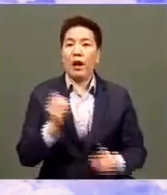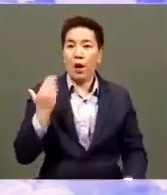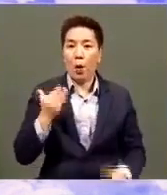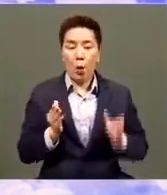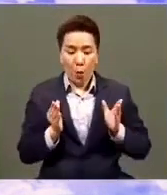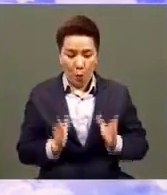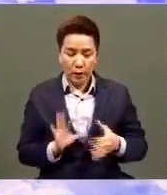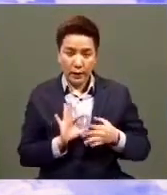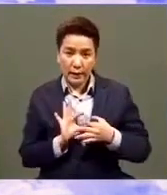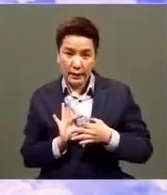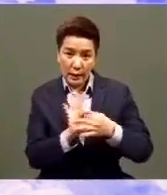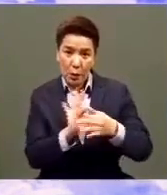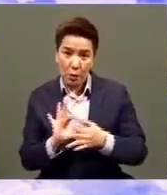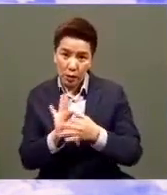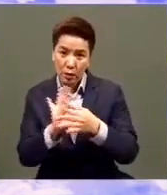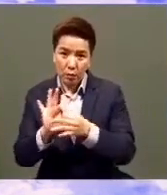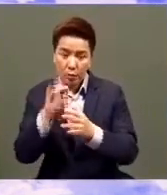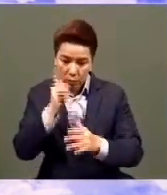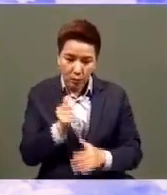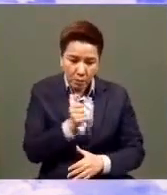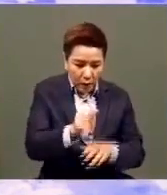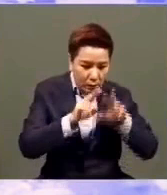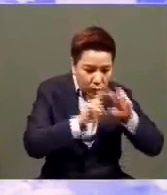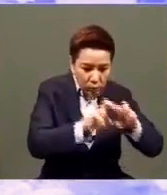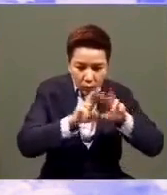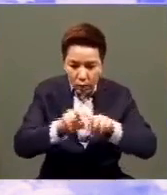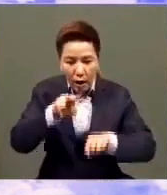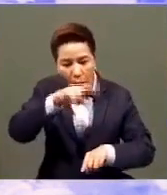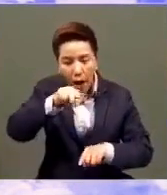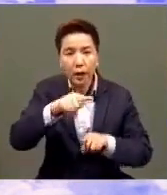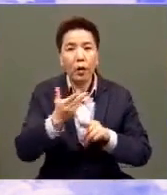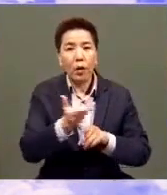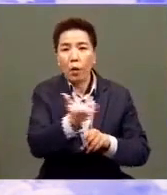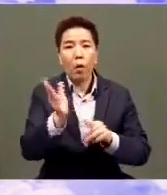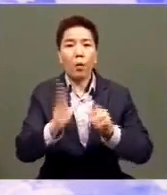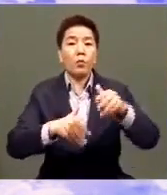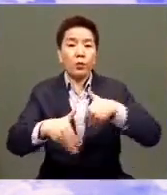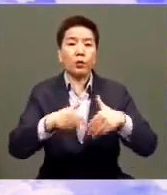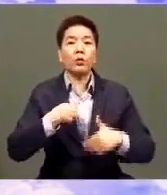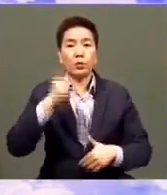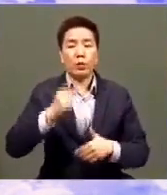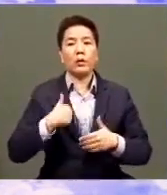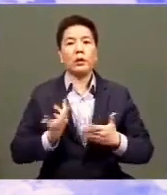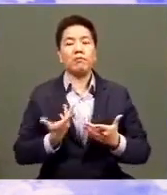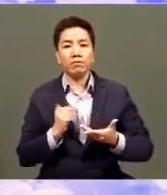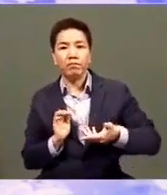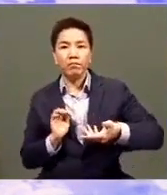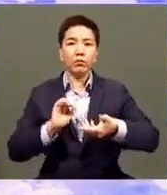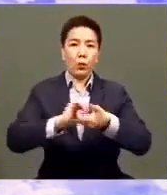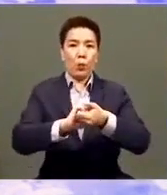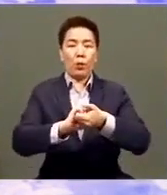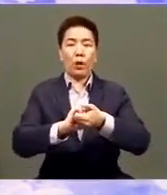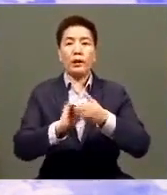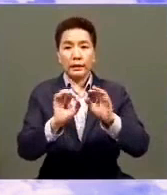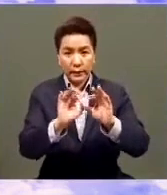บุคลากรที่เกี่ยวข้องยังต้องค้นหาเชิงรุกอย่างเข้มข้นขอความร่วมมือพี่น้องประชาชนต้องให้ความร่วมมือนะคะแล้